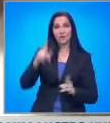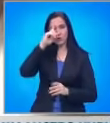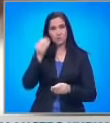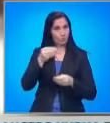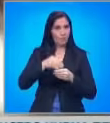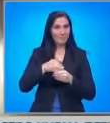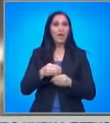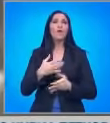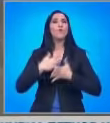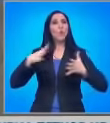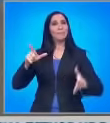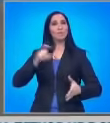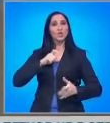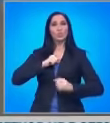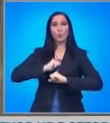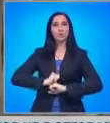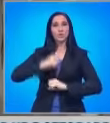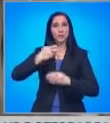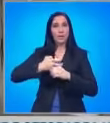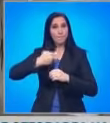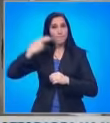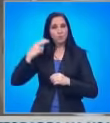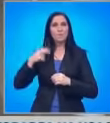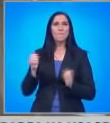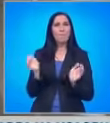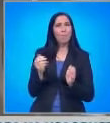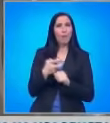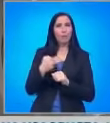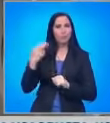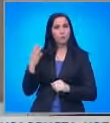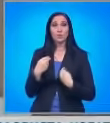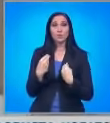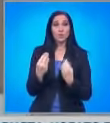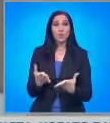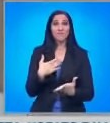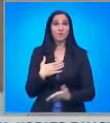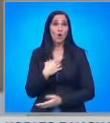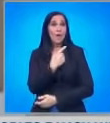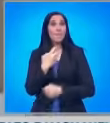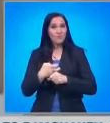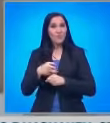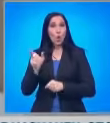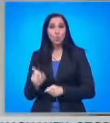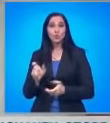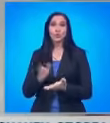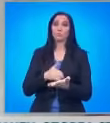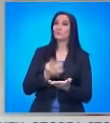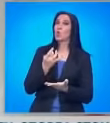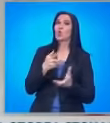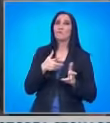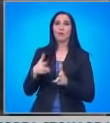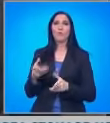най-вече в големите частни и общинските болници. По-малките лечебни заведения ще предоставят свои медици за обслужването на новите